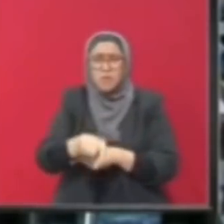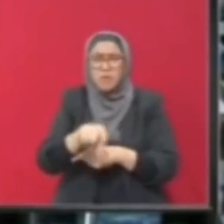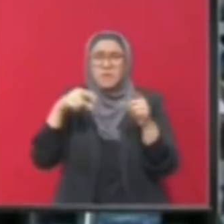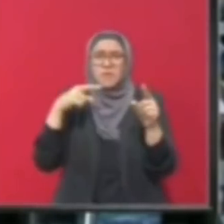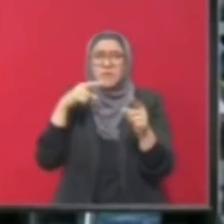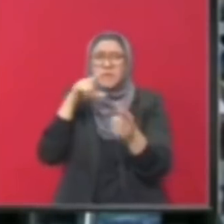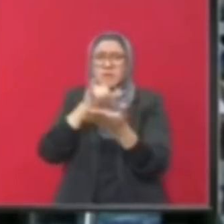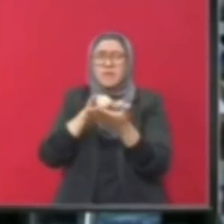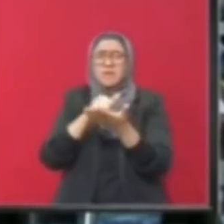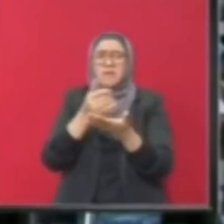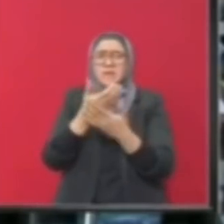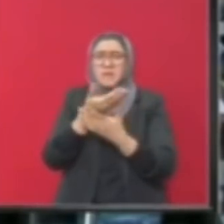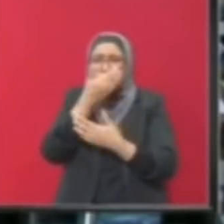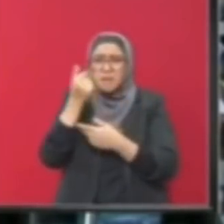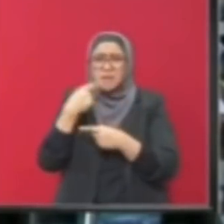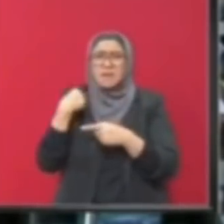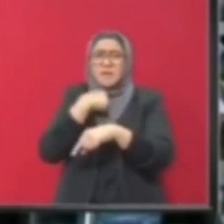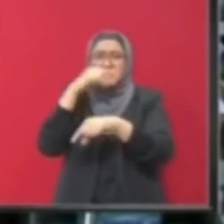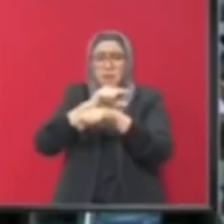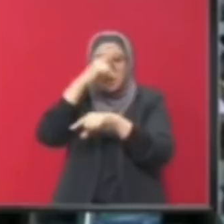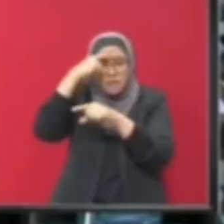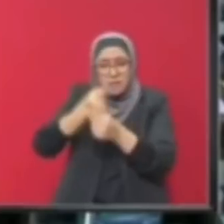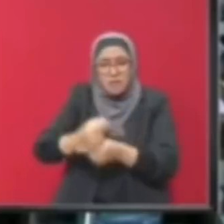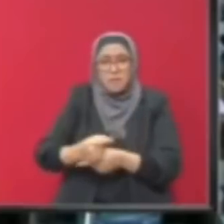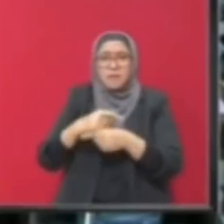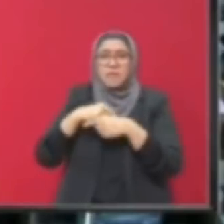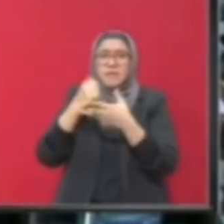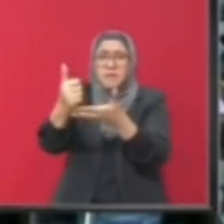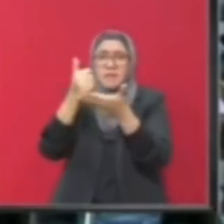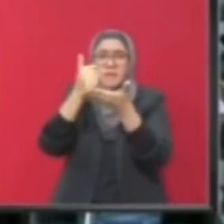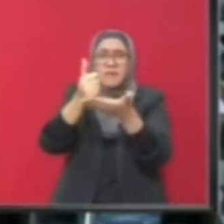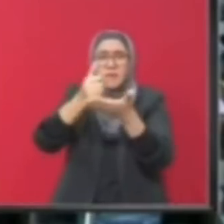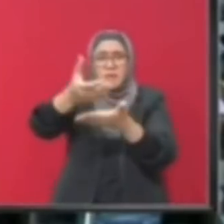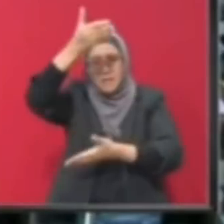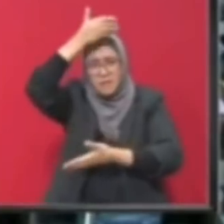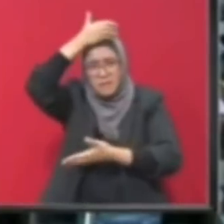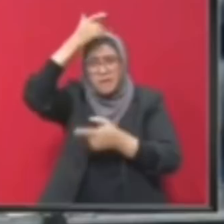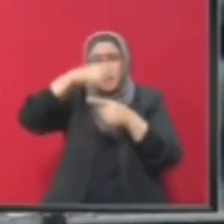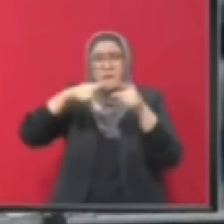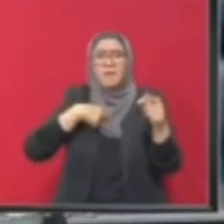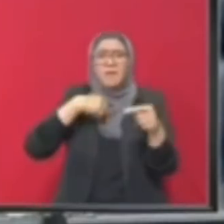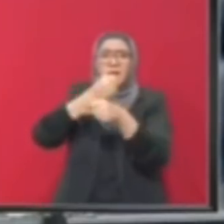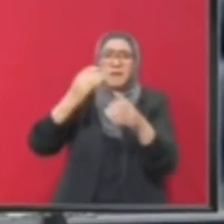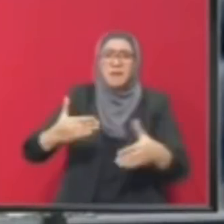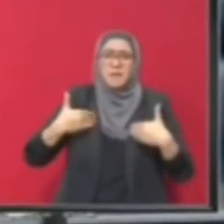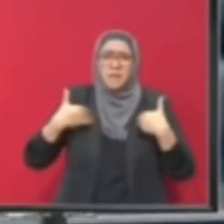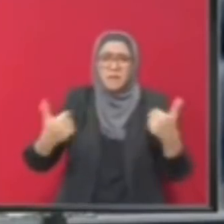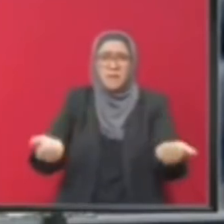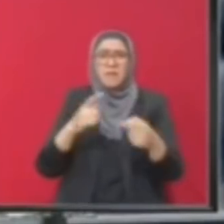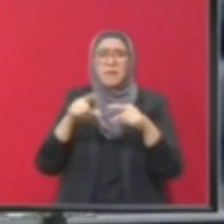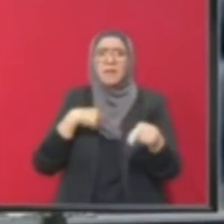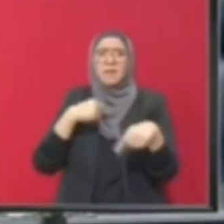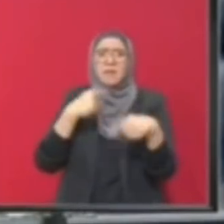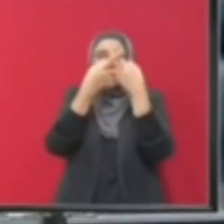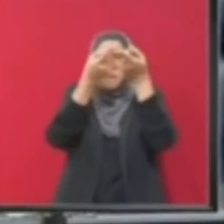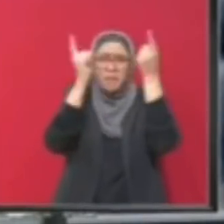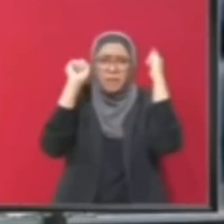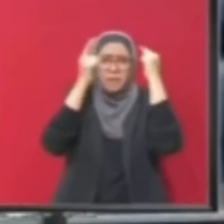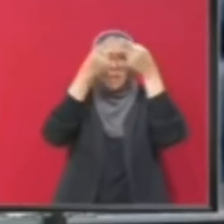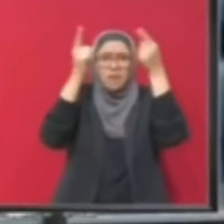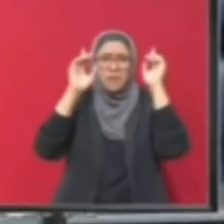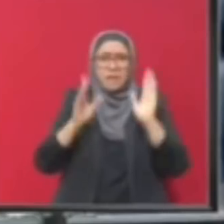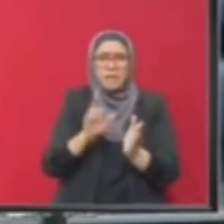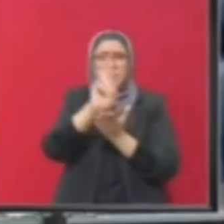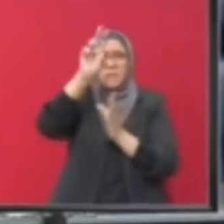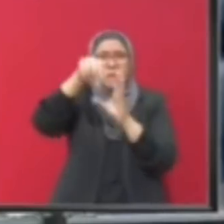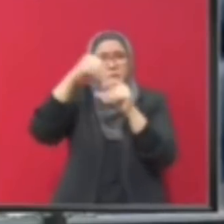nurse-nurse, pekerja-pekerja Kementerian Kesihatan, anak-anak kita yang menganggur, graduan diploma holder di peringkat luar bandar. Takkan